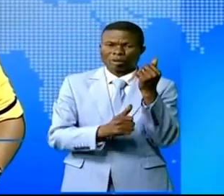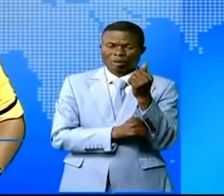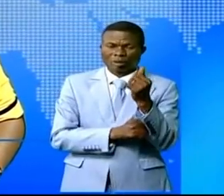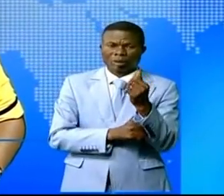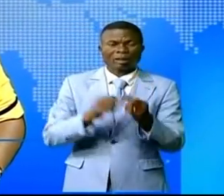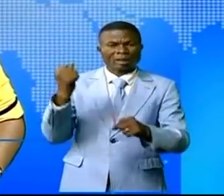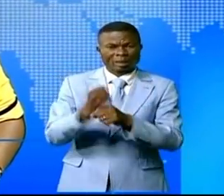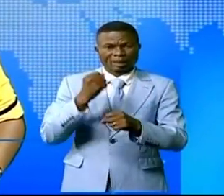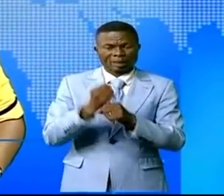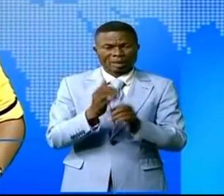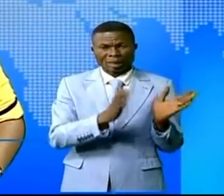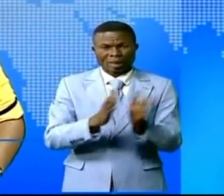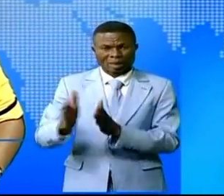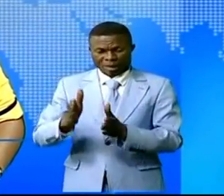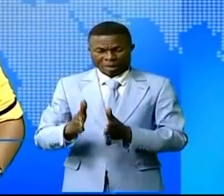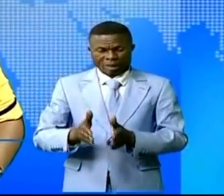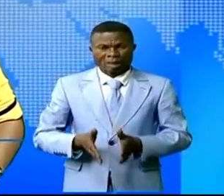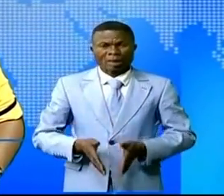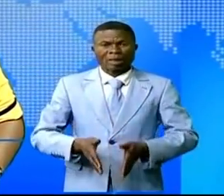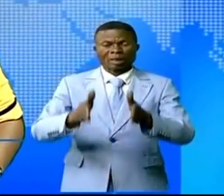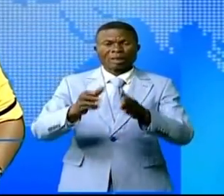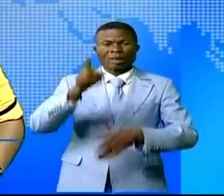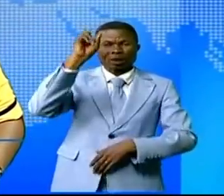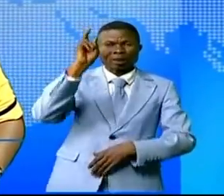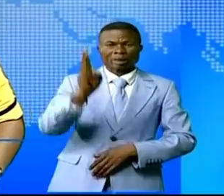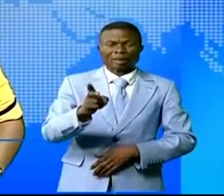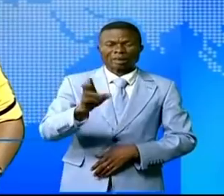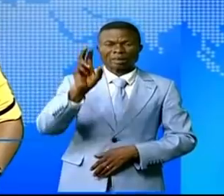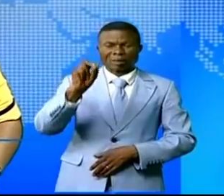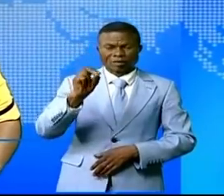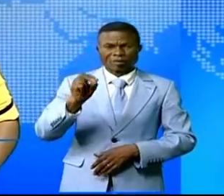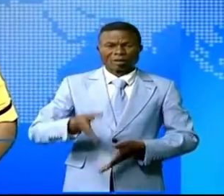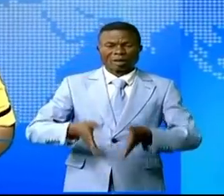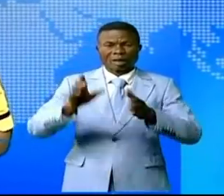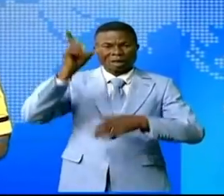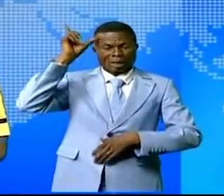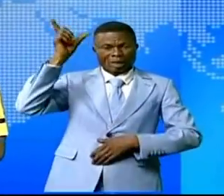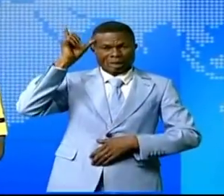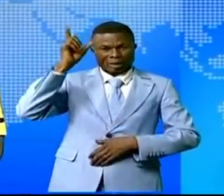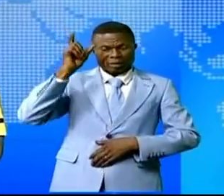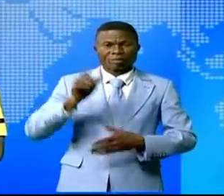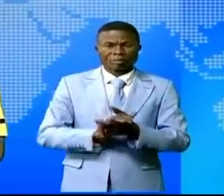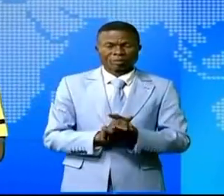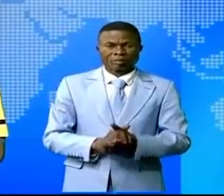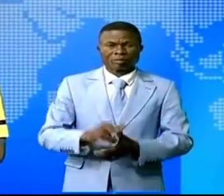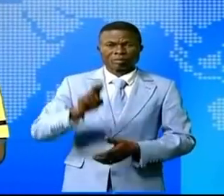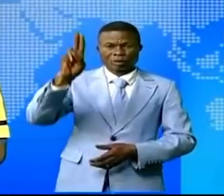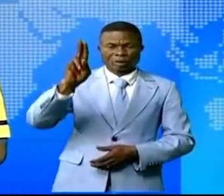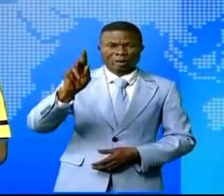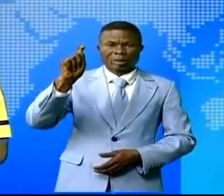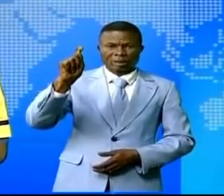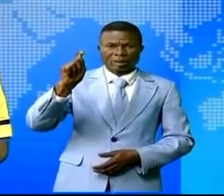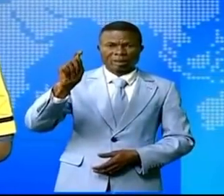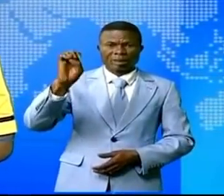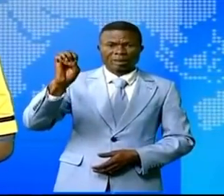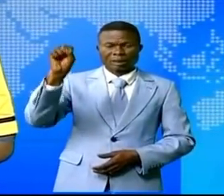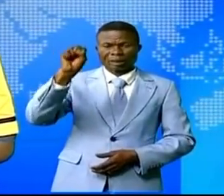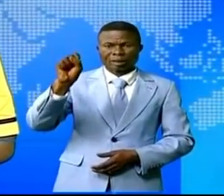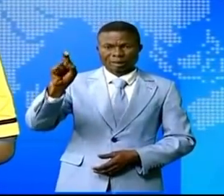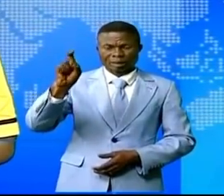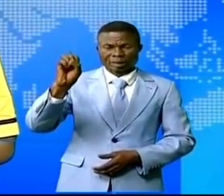aux travaux prévus sur la ligne 220 kV Lingwala Itexco, la fourniture